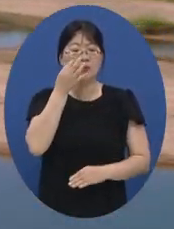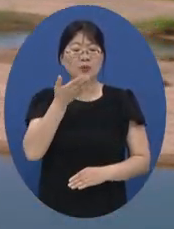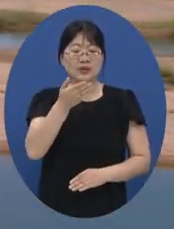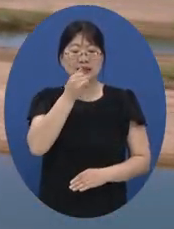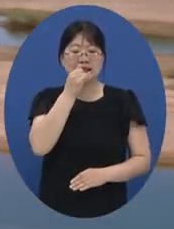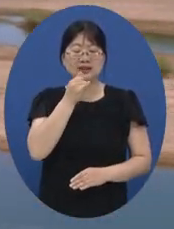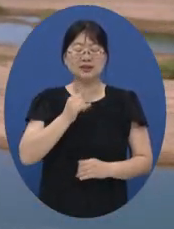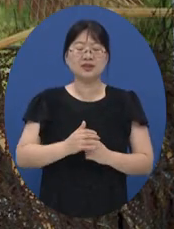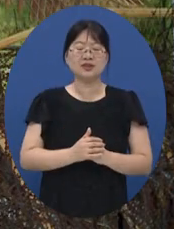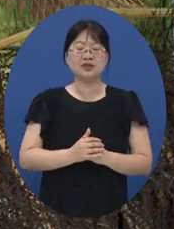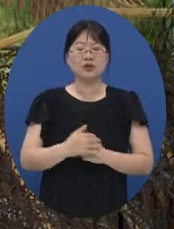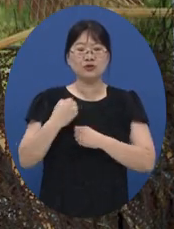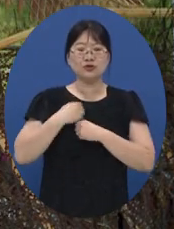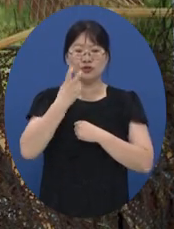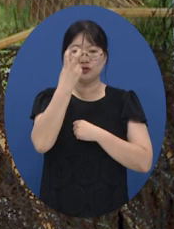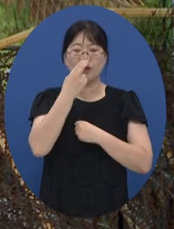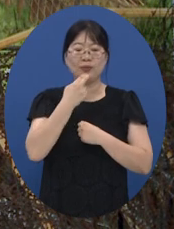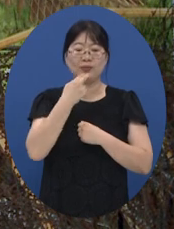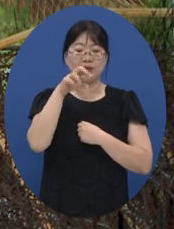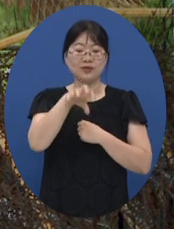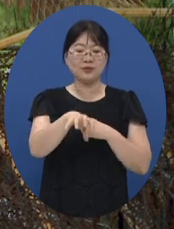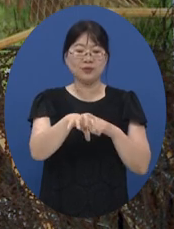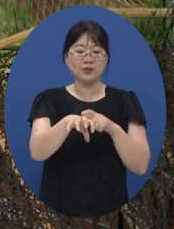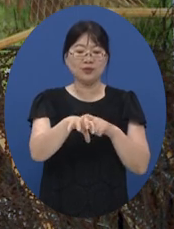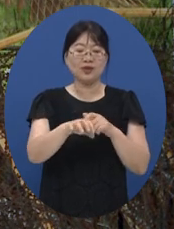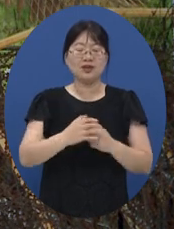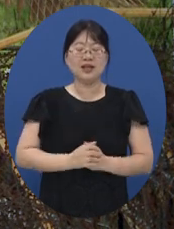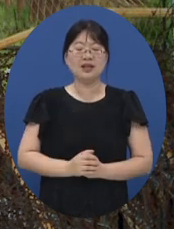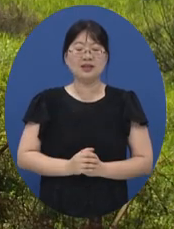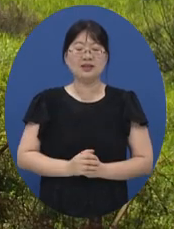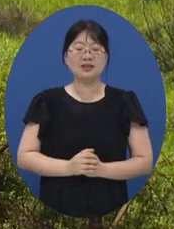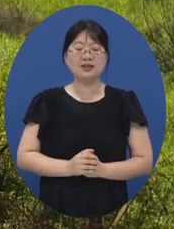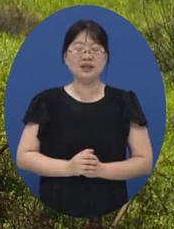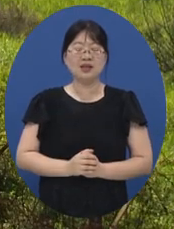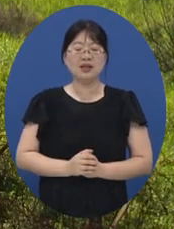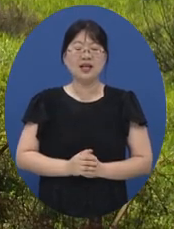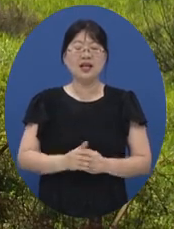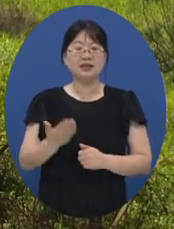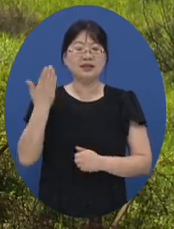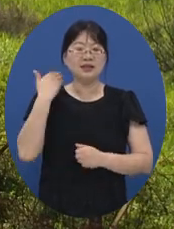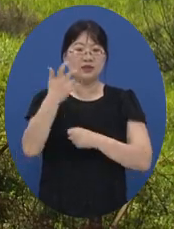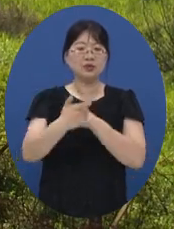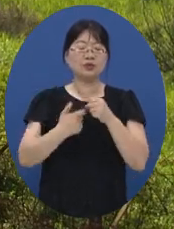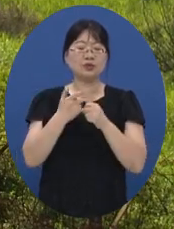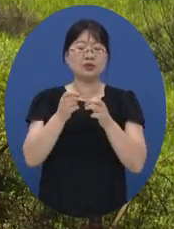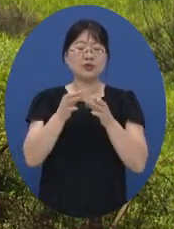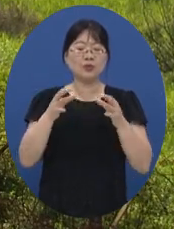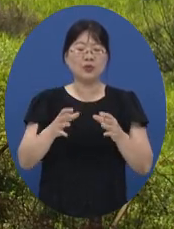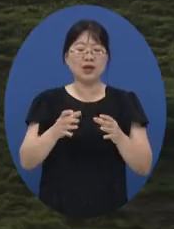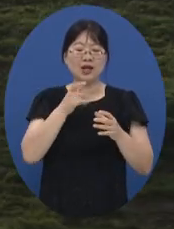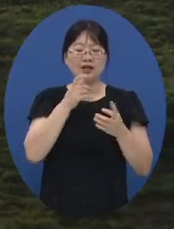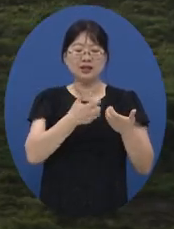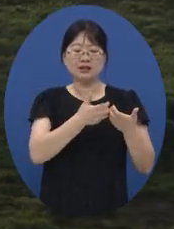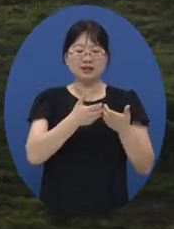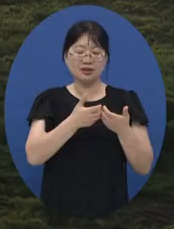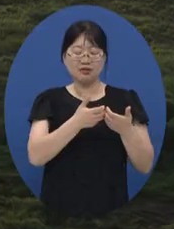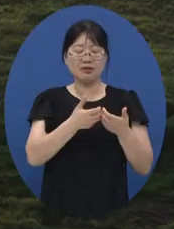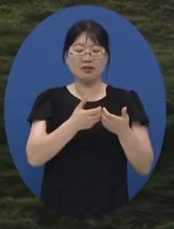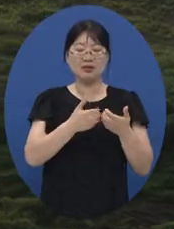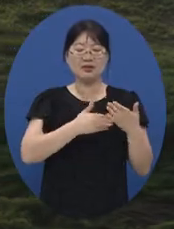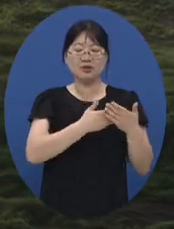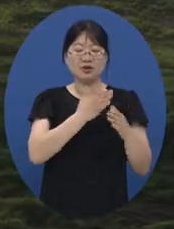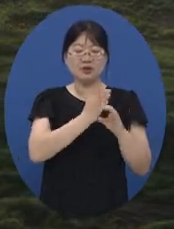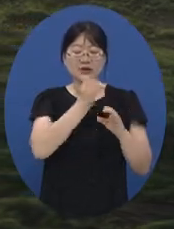dmz g 한반도 허리를 약 4km 폭 으로 가로지르며 지난 60여 년 동안 냉전의 긴장이 흘렀지만